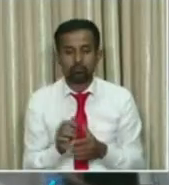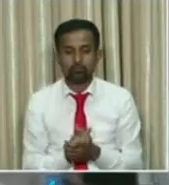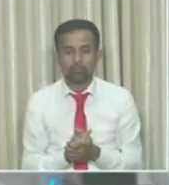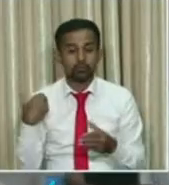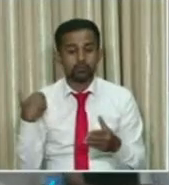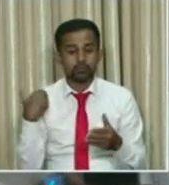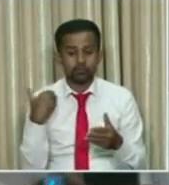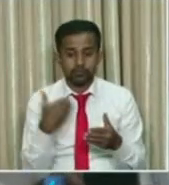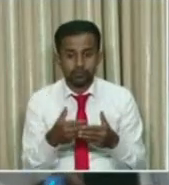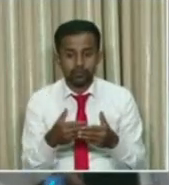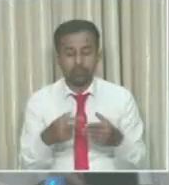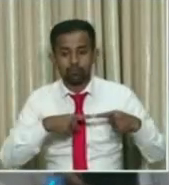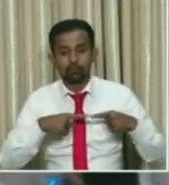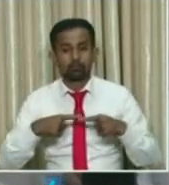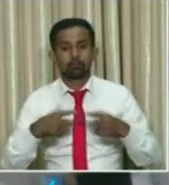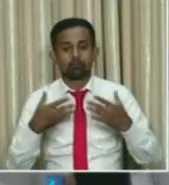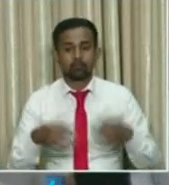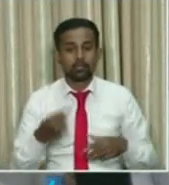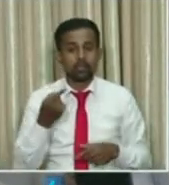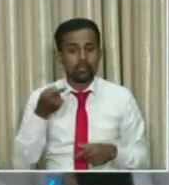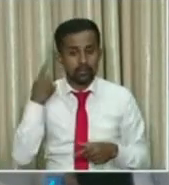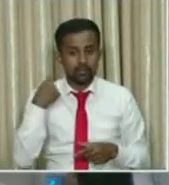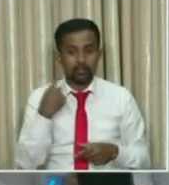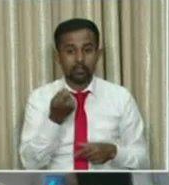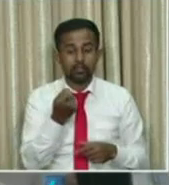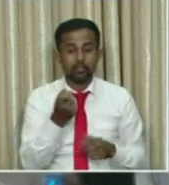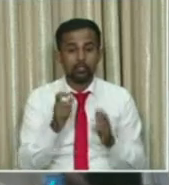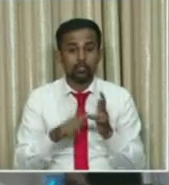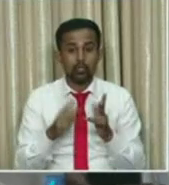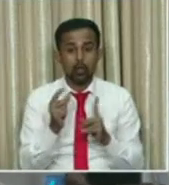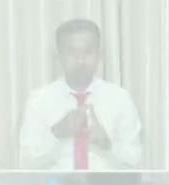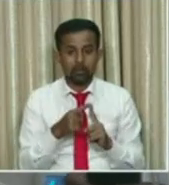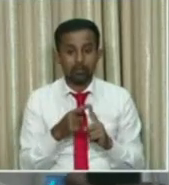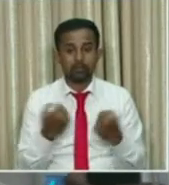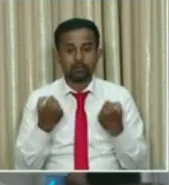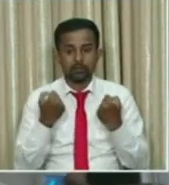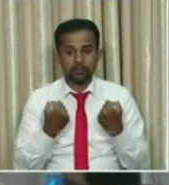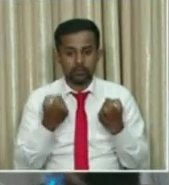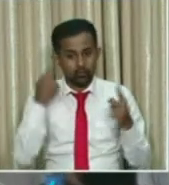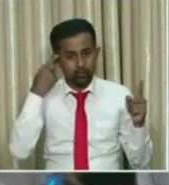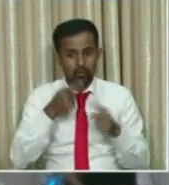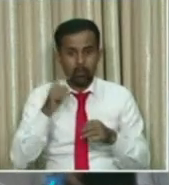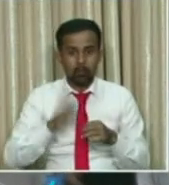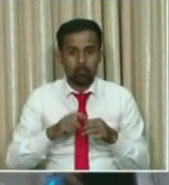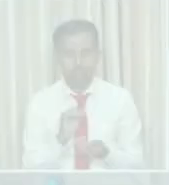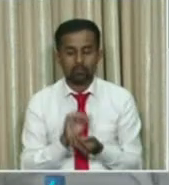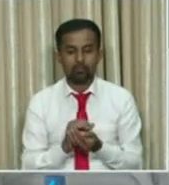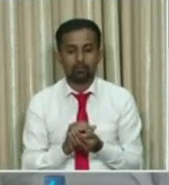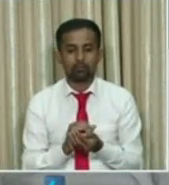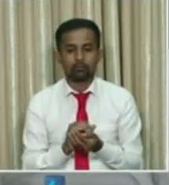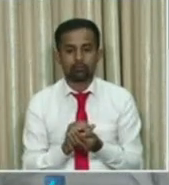කාලයක් තිස්සේ කම්බැඳිල්ලක් තිබිලා ඊයේ මේ මුදල් කාර්ක සභාවේ සභාපති පිළිබඳ ප්‍රශ්නේ සමතයකට පත්